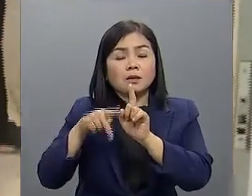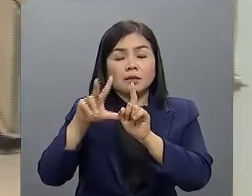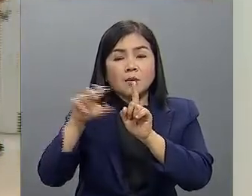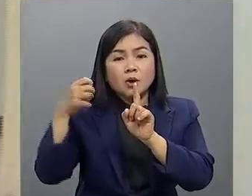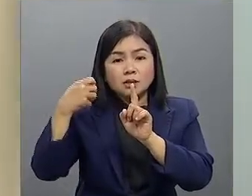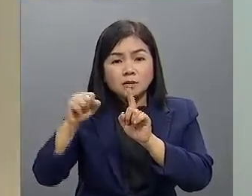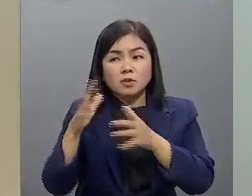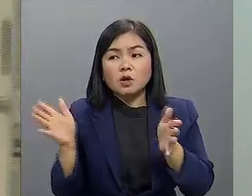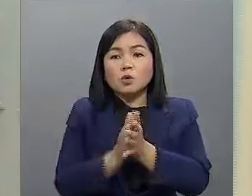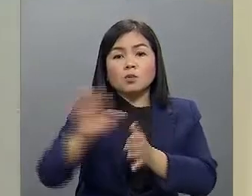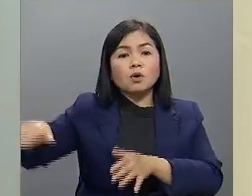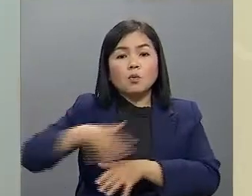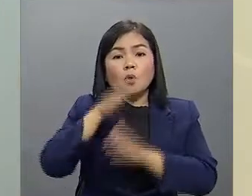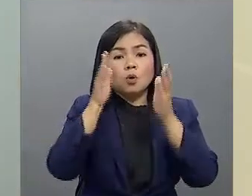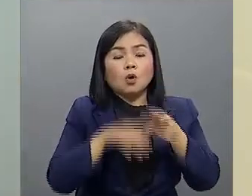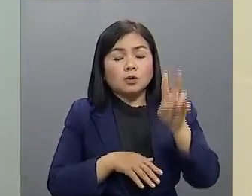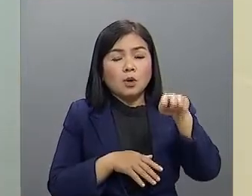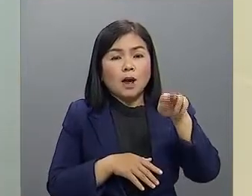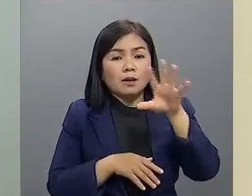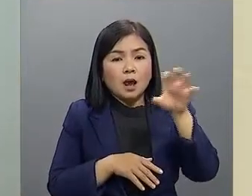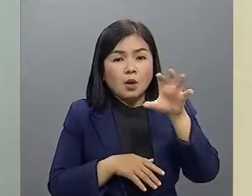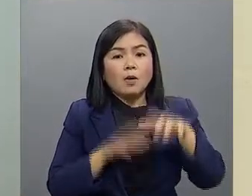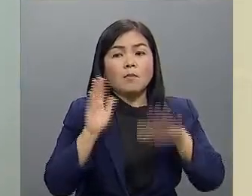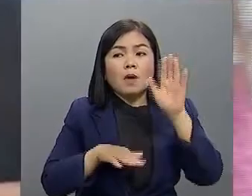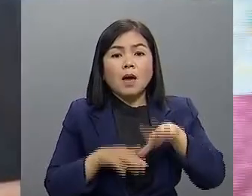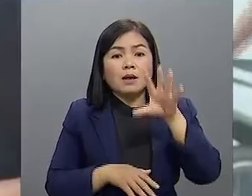นะครับคิดเป็นร้อยละ 52.4 ครับ